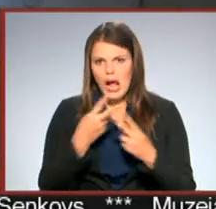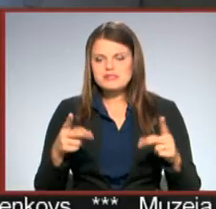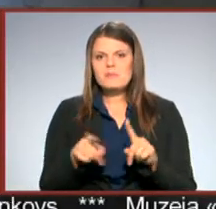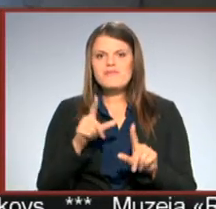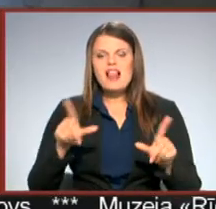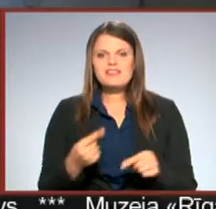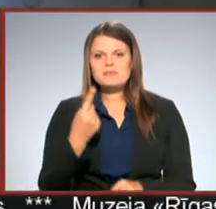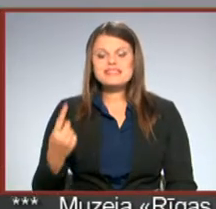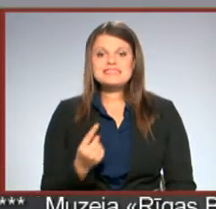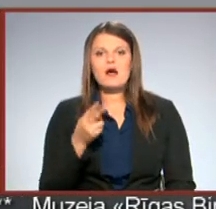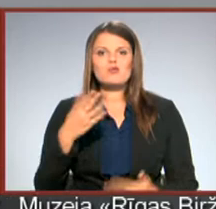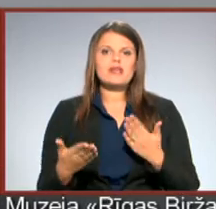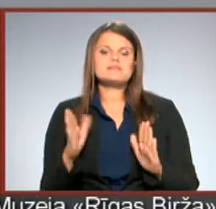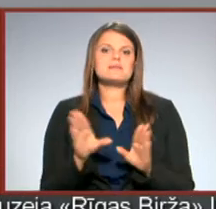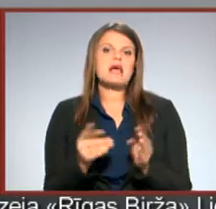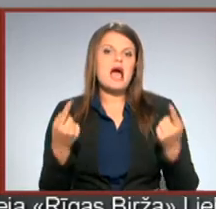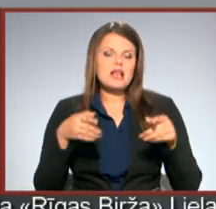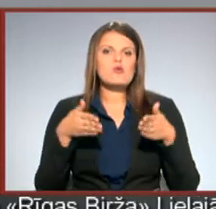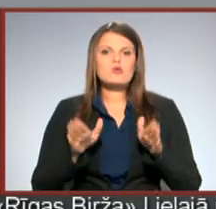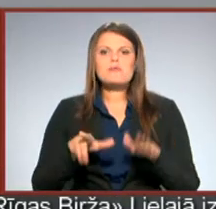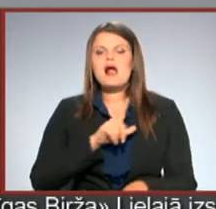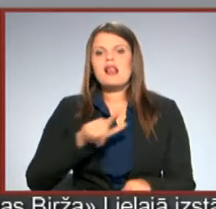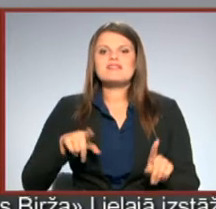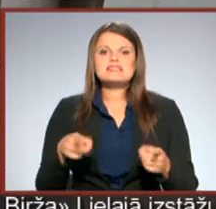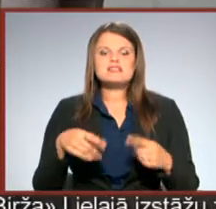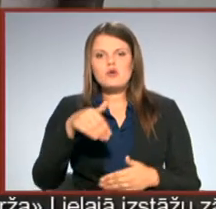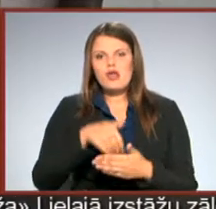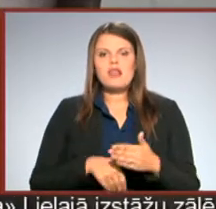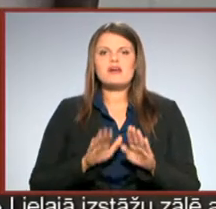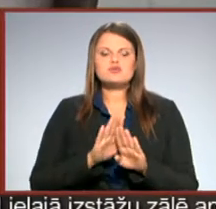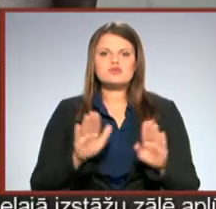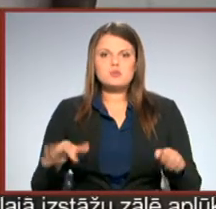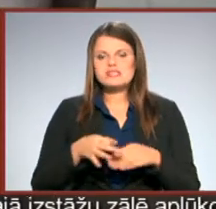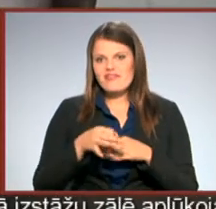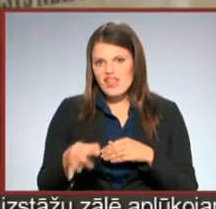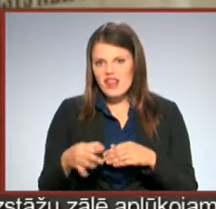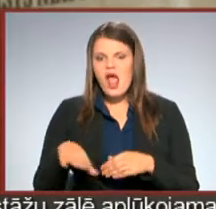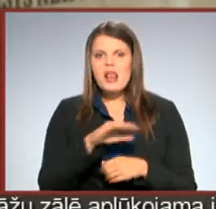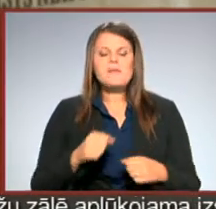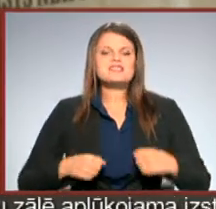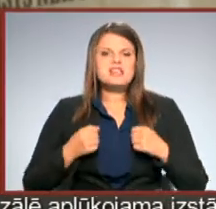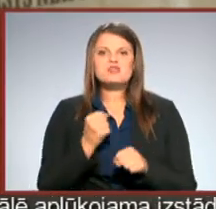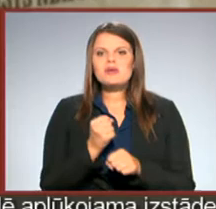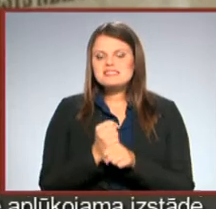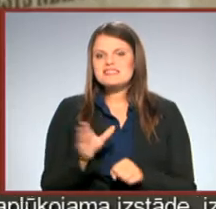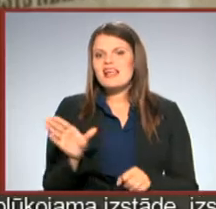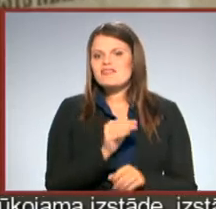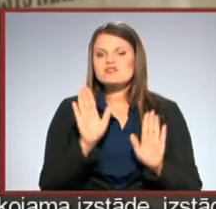vēl vismaz gadu un iespējams ar laiku kļūtu par Latvijas Nacionālā vēstures muzeja filiāli. Mēs cenšamies darīt visu, lai